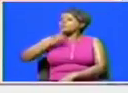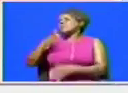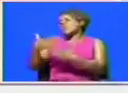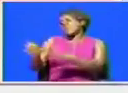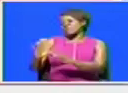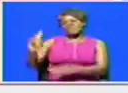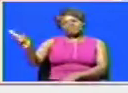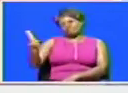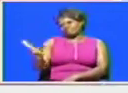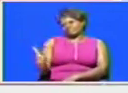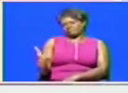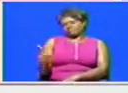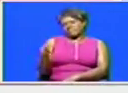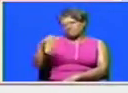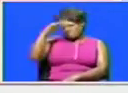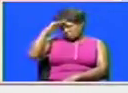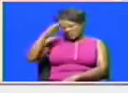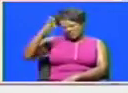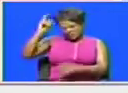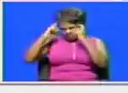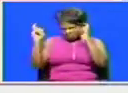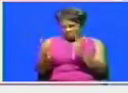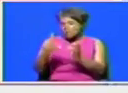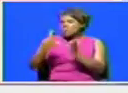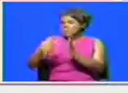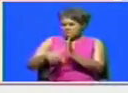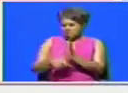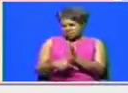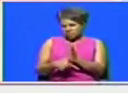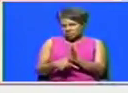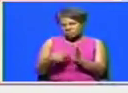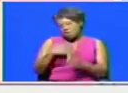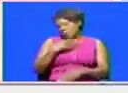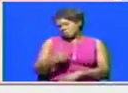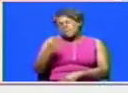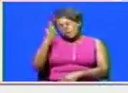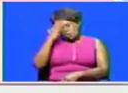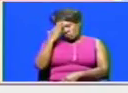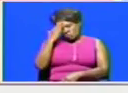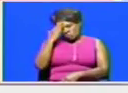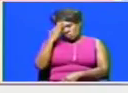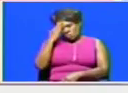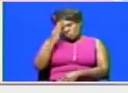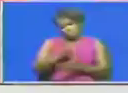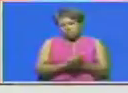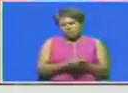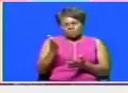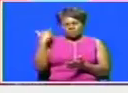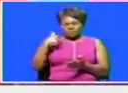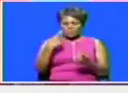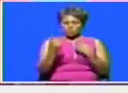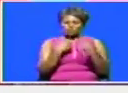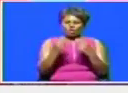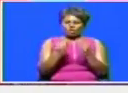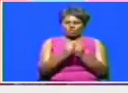Usimwachilie tu hivyo unasema huu ni mlevi, wacha kae hapo. Baadaye utakuja kusema I wish ningejua singefanya hivyo. Bikifimbo, nilikuwa nazungumza